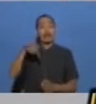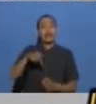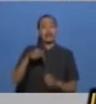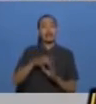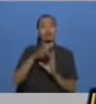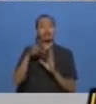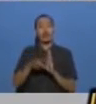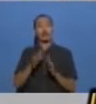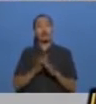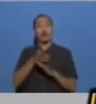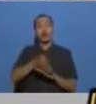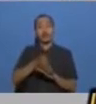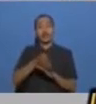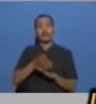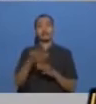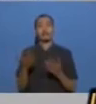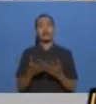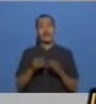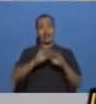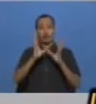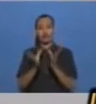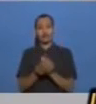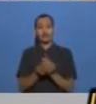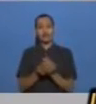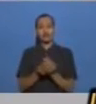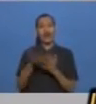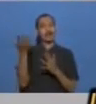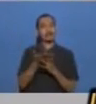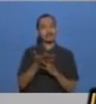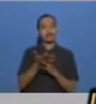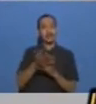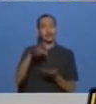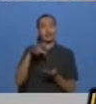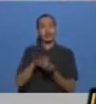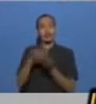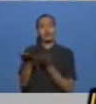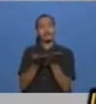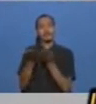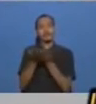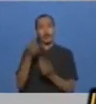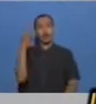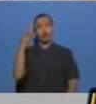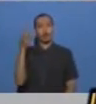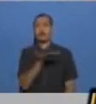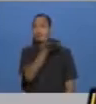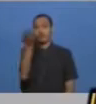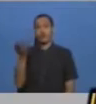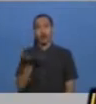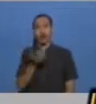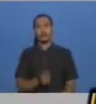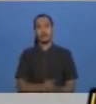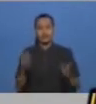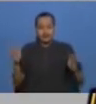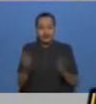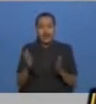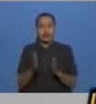proyek Inclusive Access to Multisectoral Services and Assistance for Everyone, atau kalau kita singkat I Am Safe